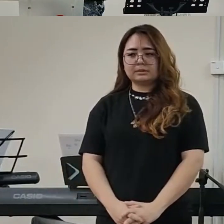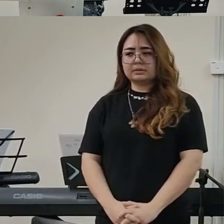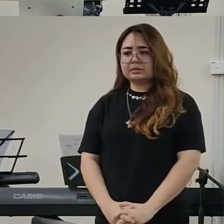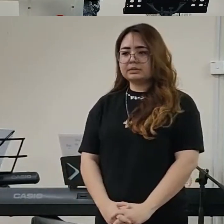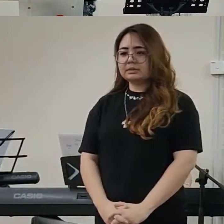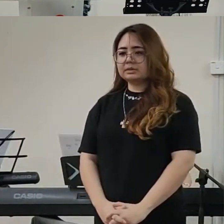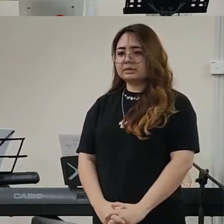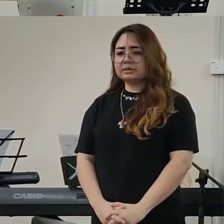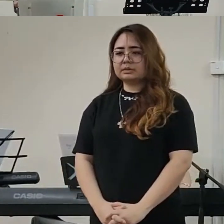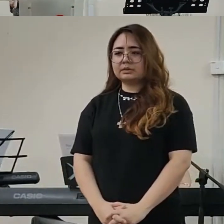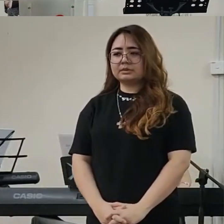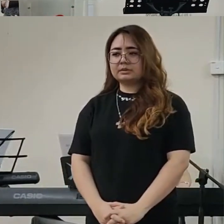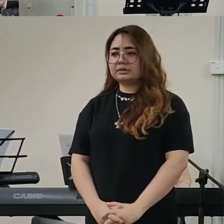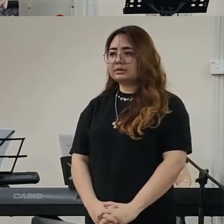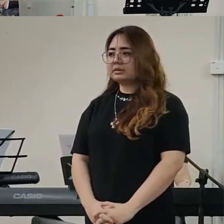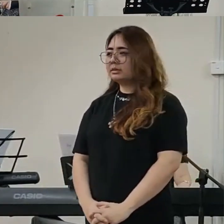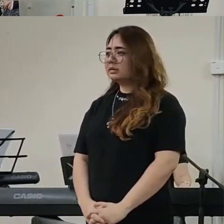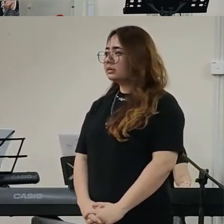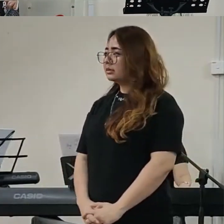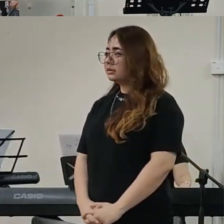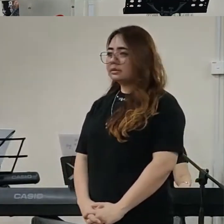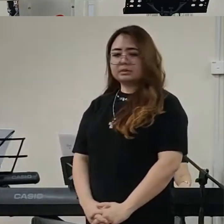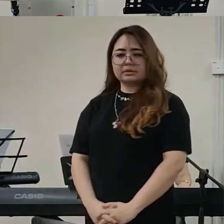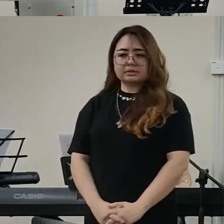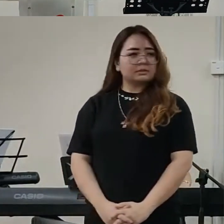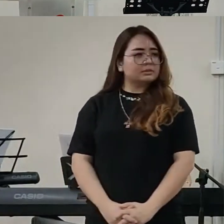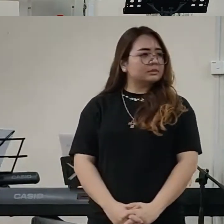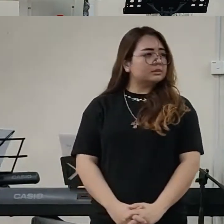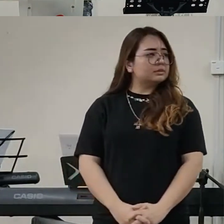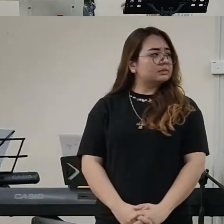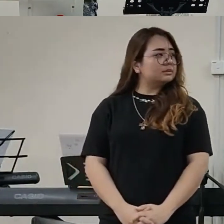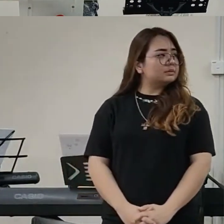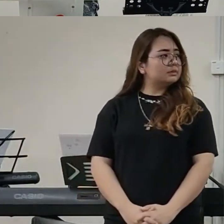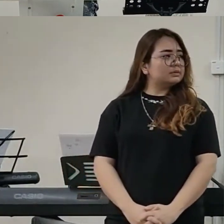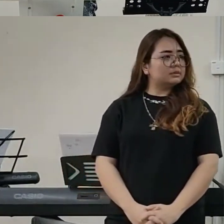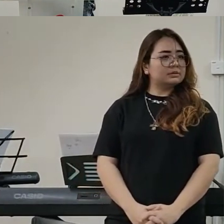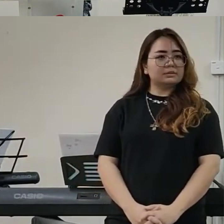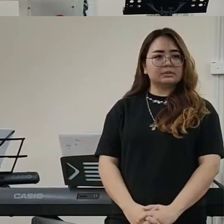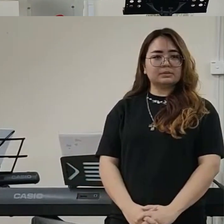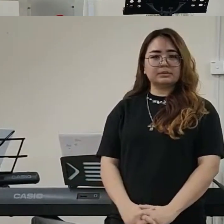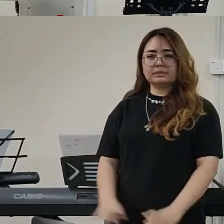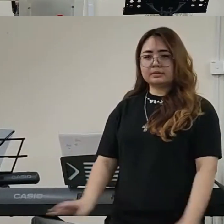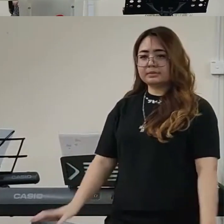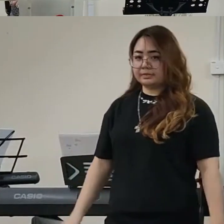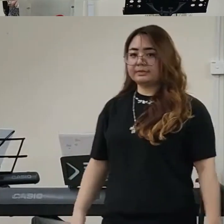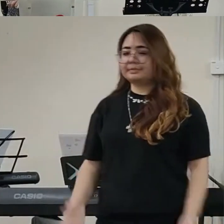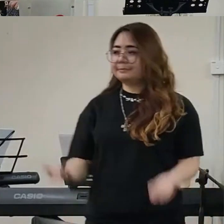会在我们这些牧者之间呢，也会做审判的。 Can we all rise up,